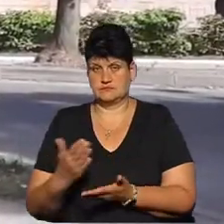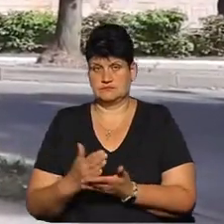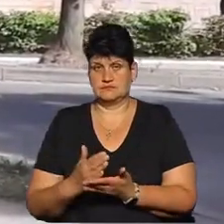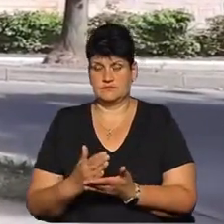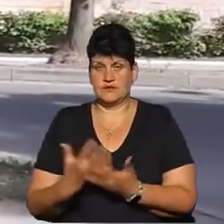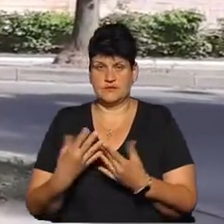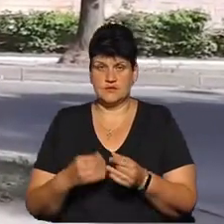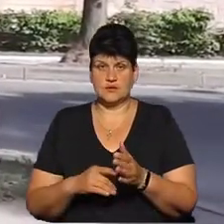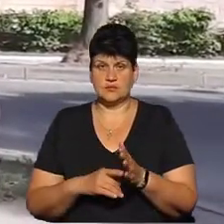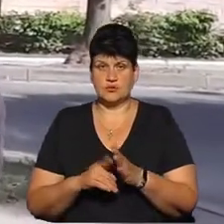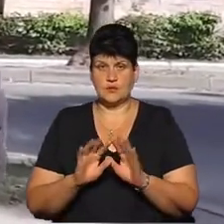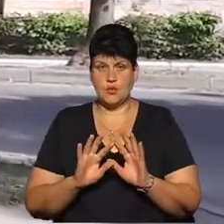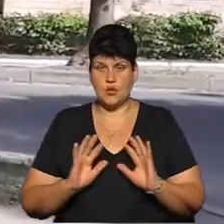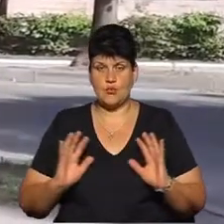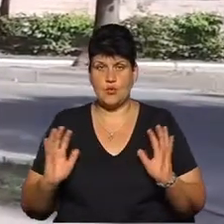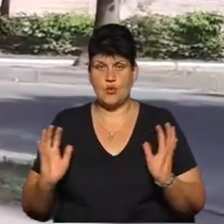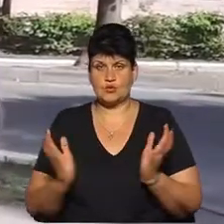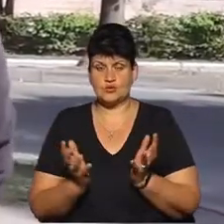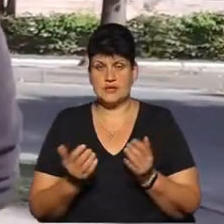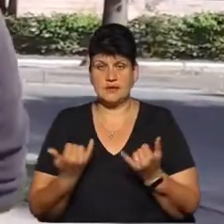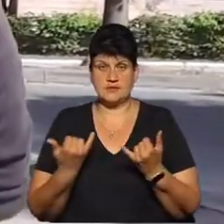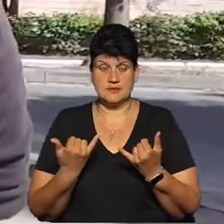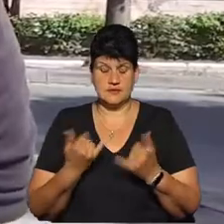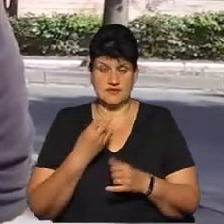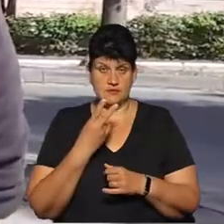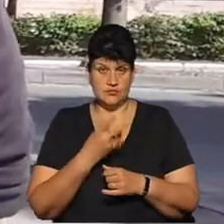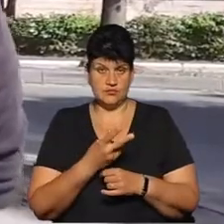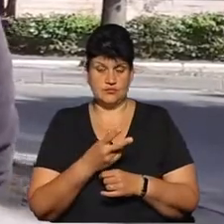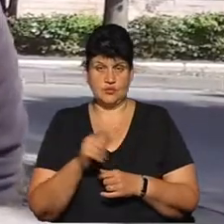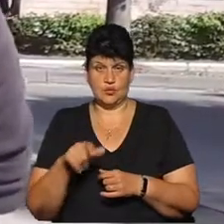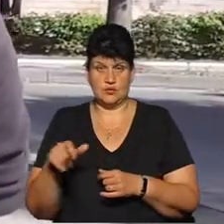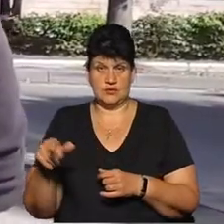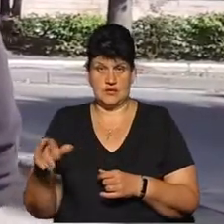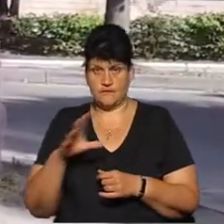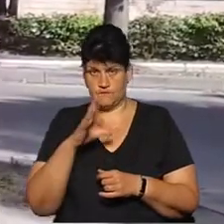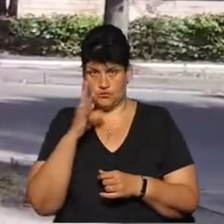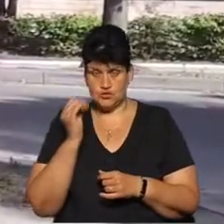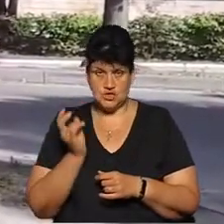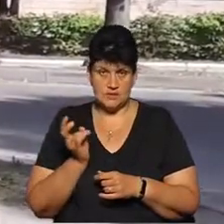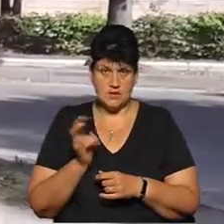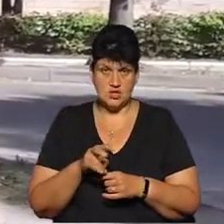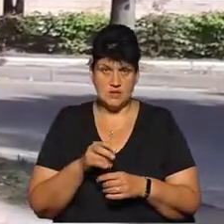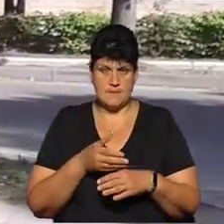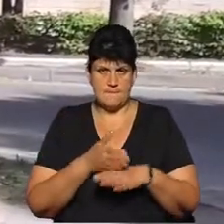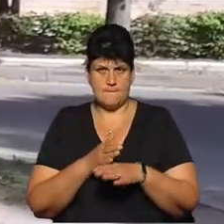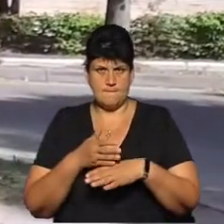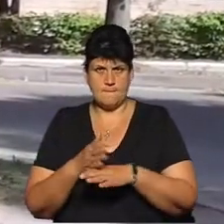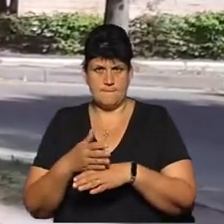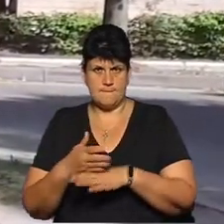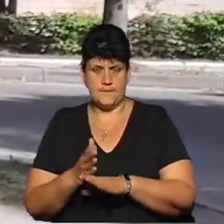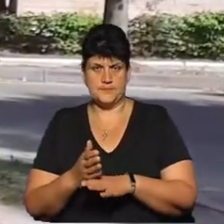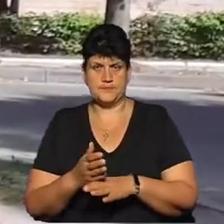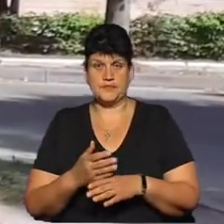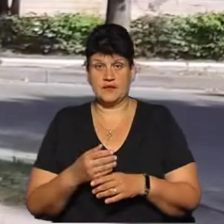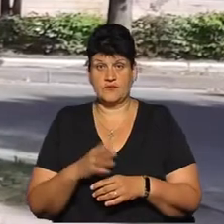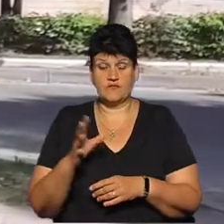огороджувати, огороджуємо в даний момент, але враховуючи мешканців, які вночі прийшли, порозбивали все, позбивали, побили. Тобто всі